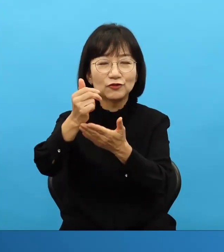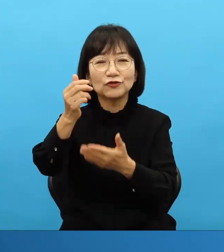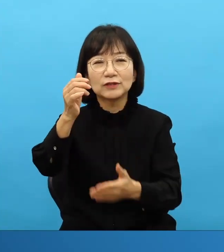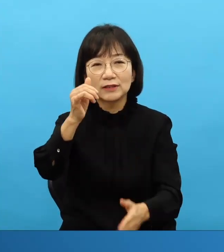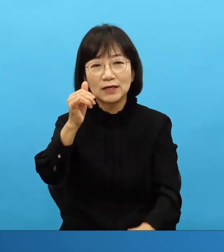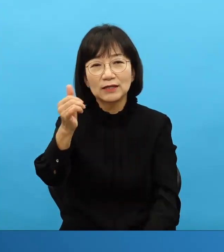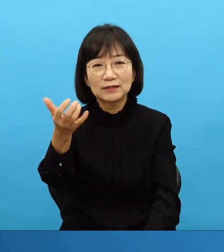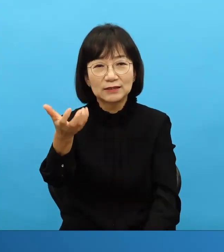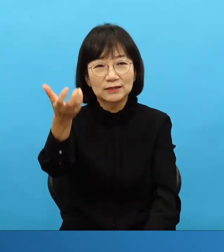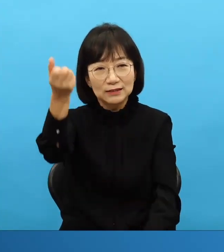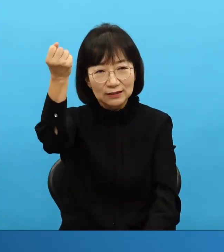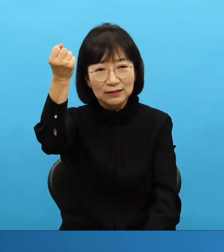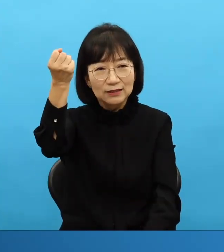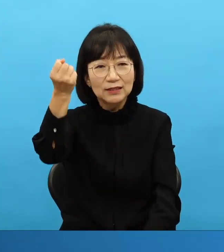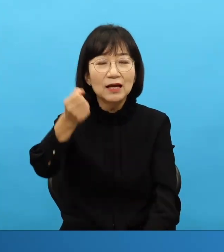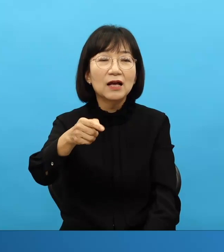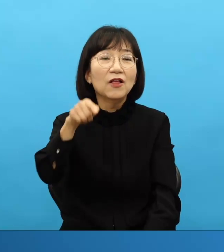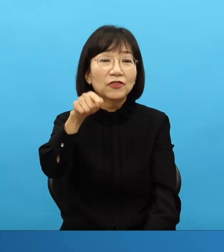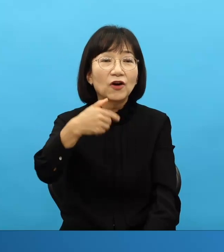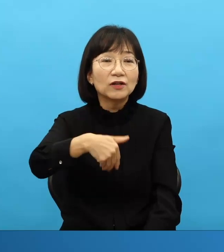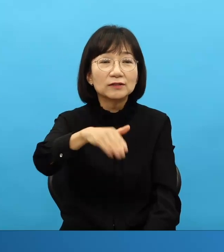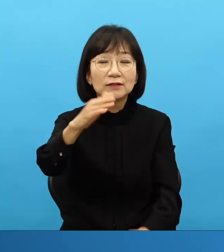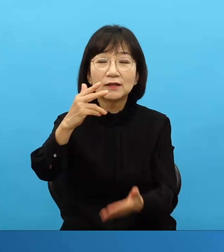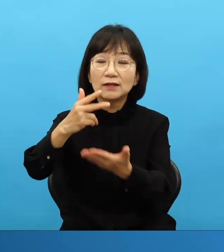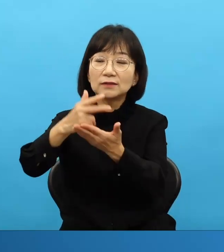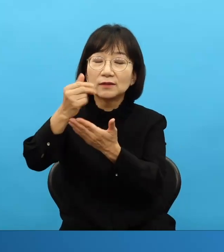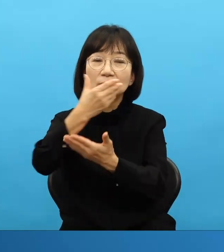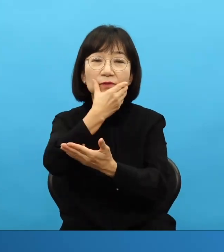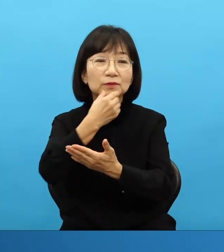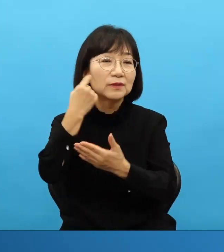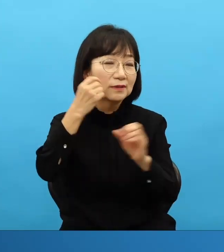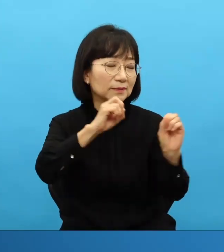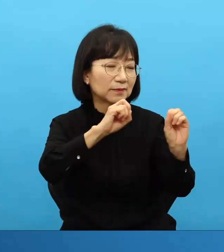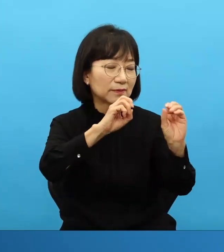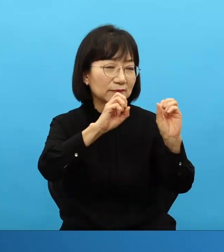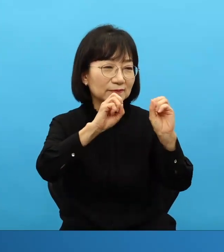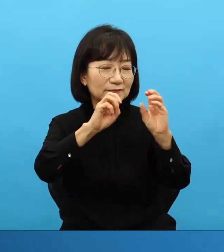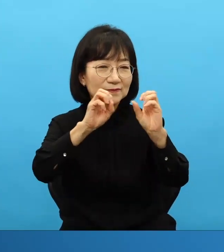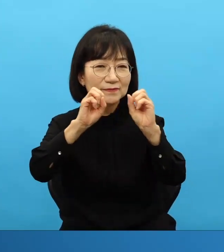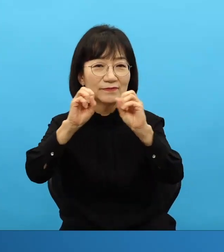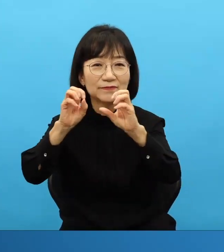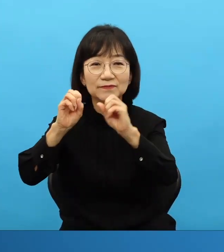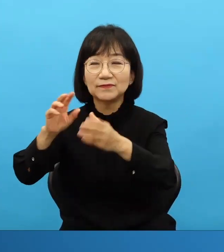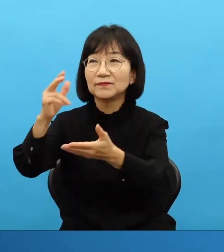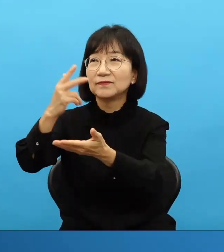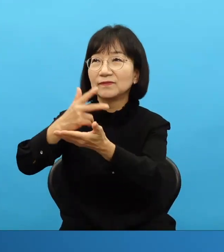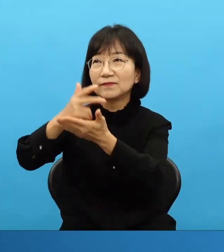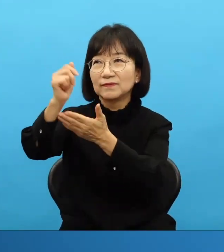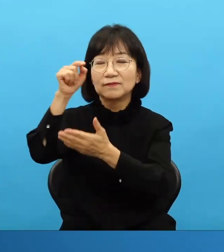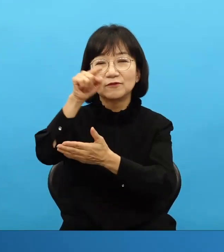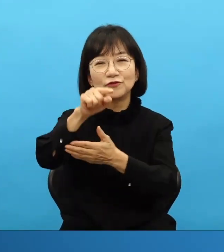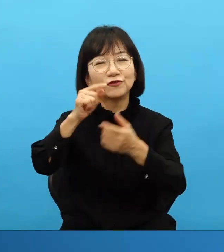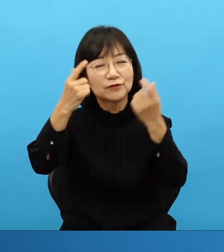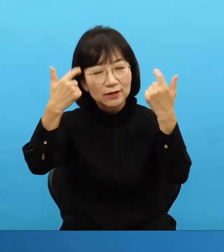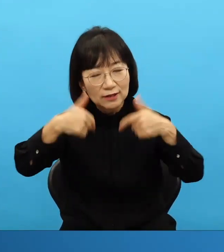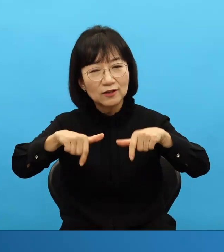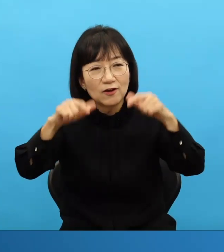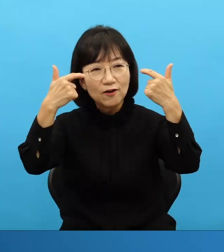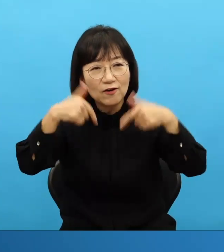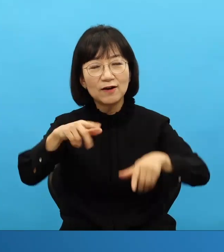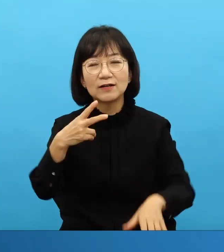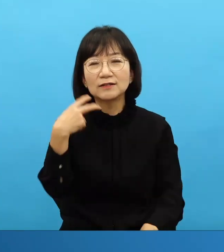권세 주께 있으니 너는 가서 주의 복음 전하라